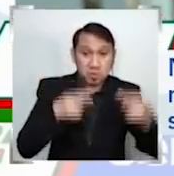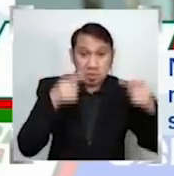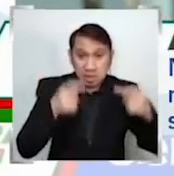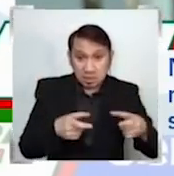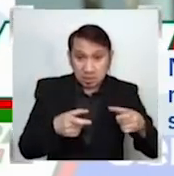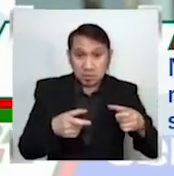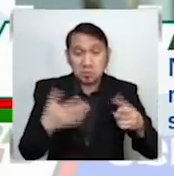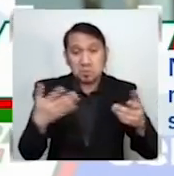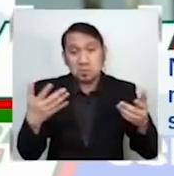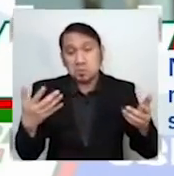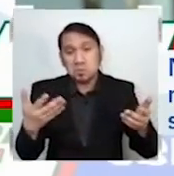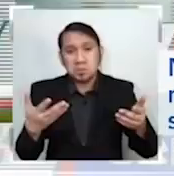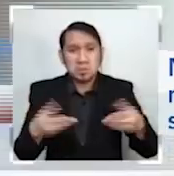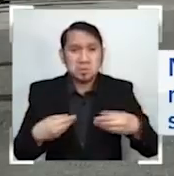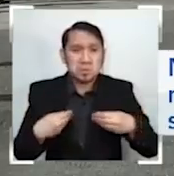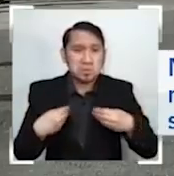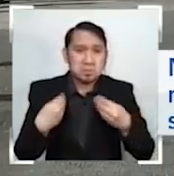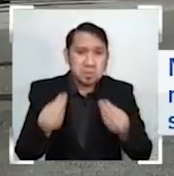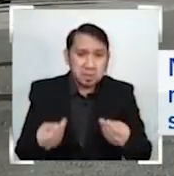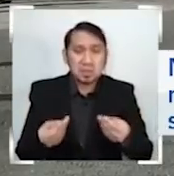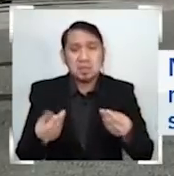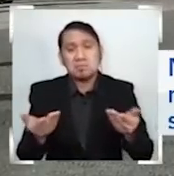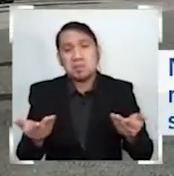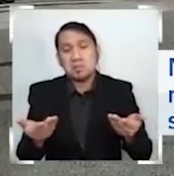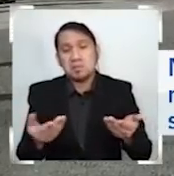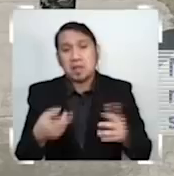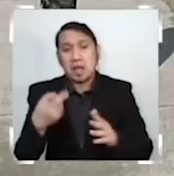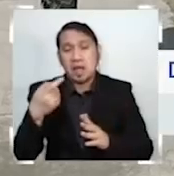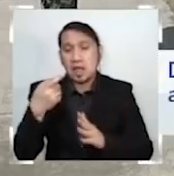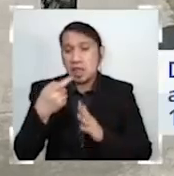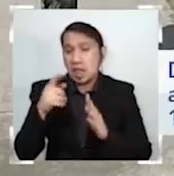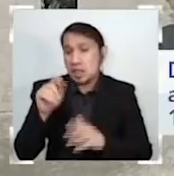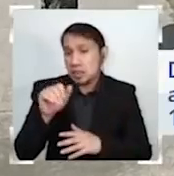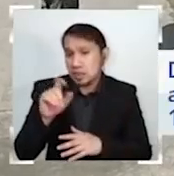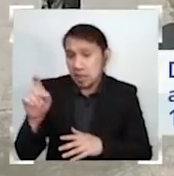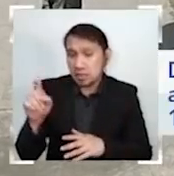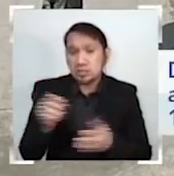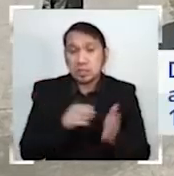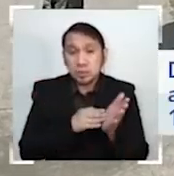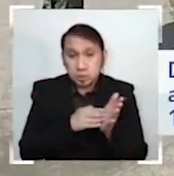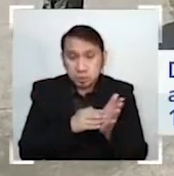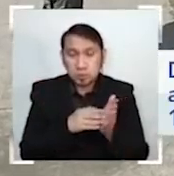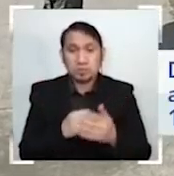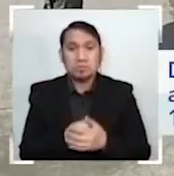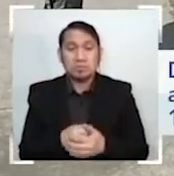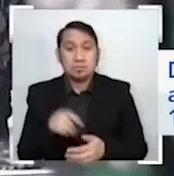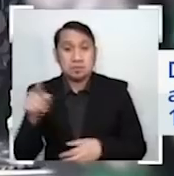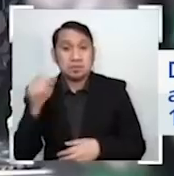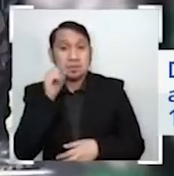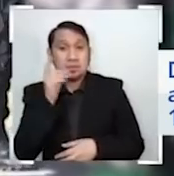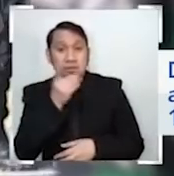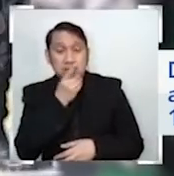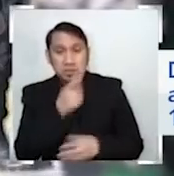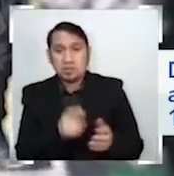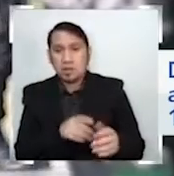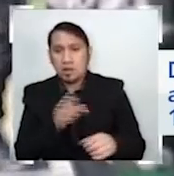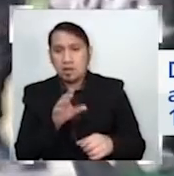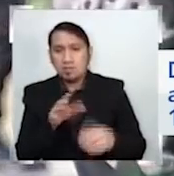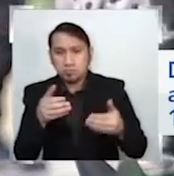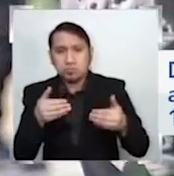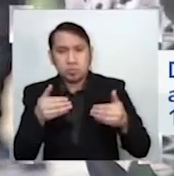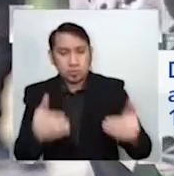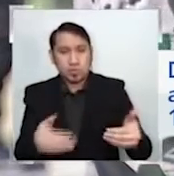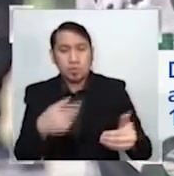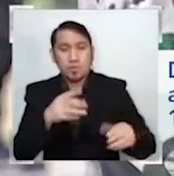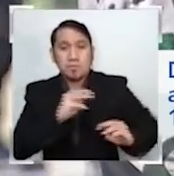bigyan na lang natin tax amnesty. Sabi naman ni Mayor Sara, isusulong niya ang mandatory military service sa lahat ng 18 years